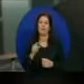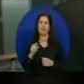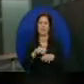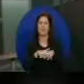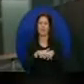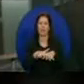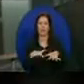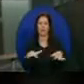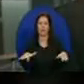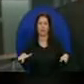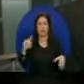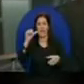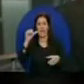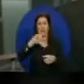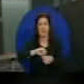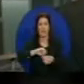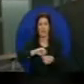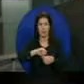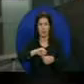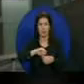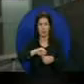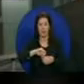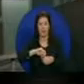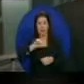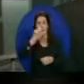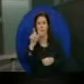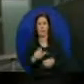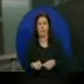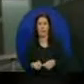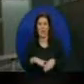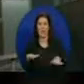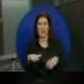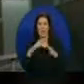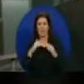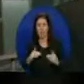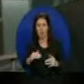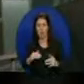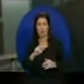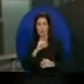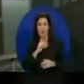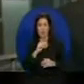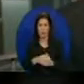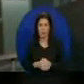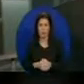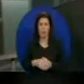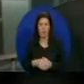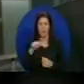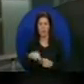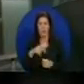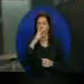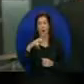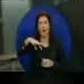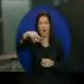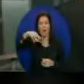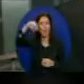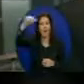התפשט כתם מאוד מאוד גדול למעשה לכל אורך חופי לבנון וסוריה. אצלנו ראו בעיקר את העשן, אבל אז